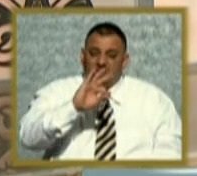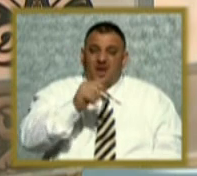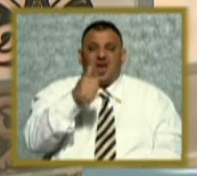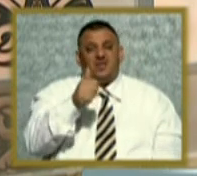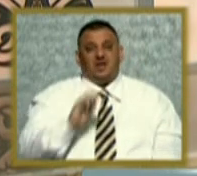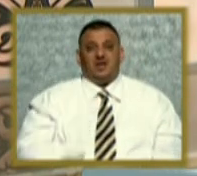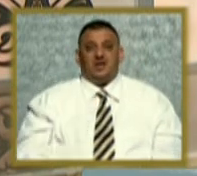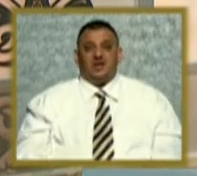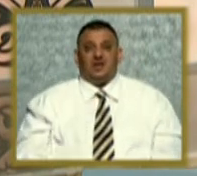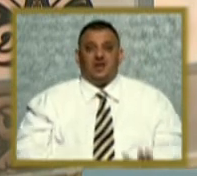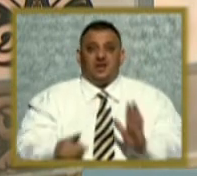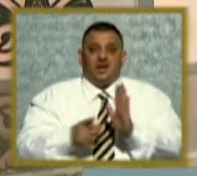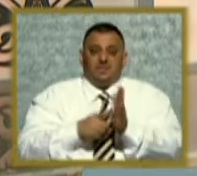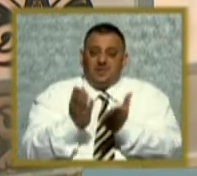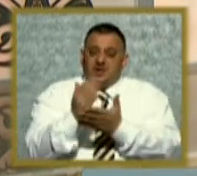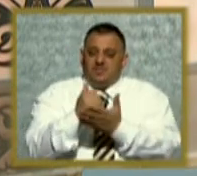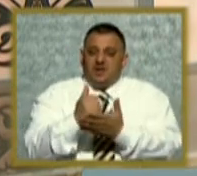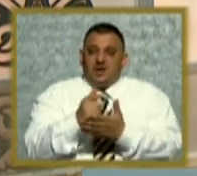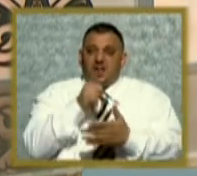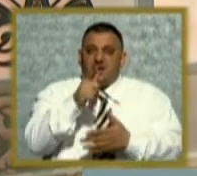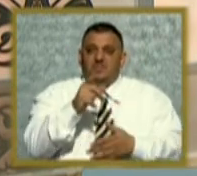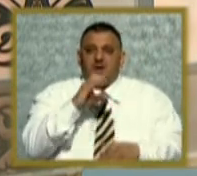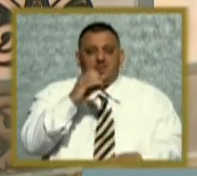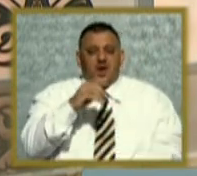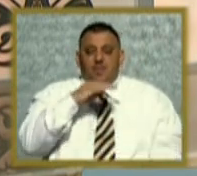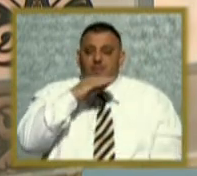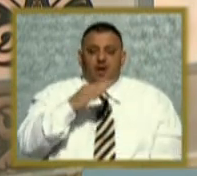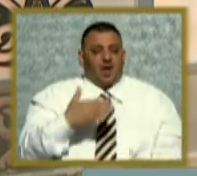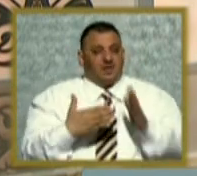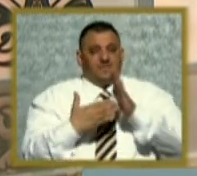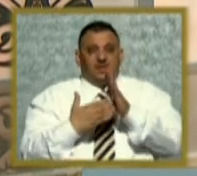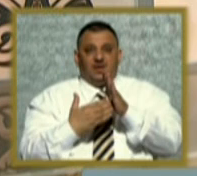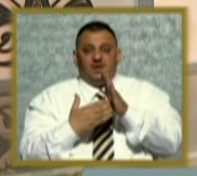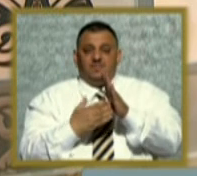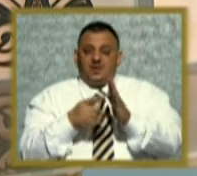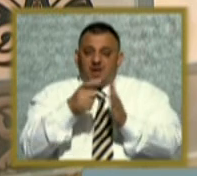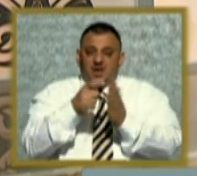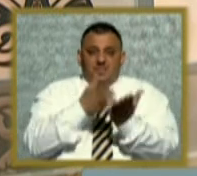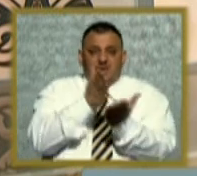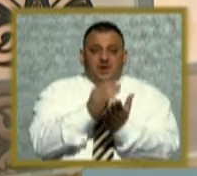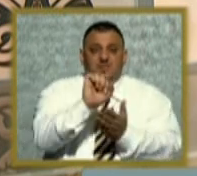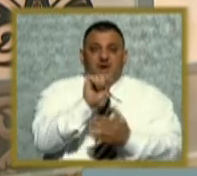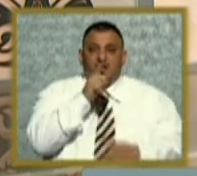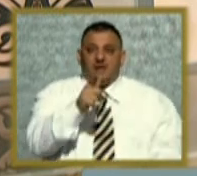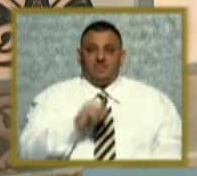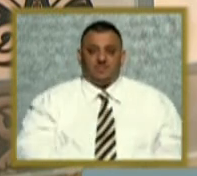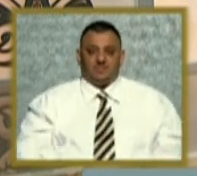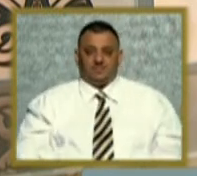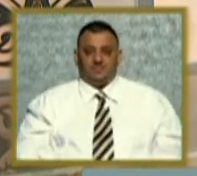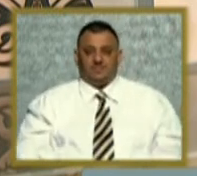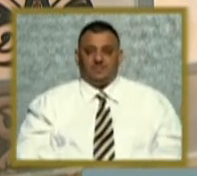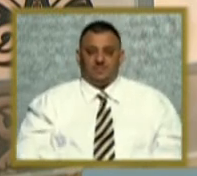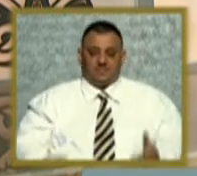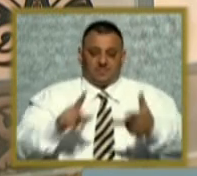لاسمه أو يرجعها عليهم كلهم. طيب طيب يا بام قل لي أنت أحق واحد فيهم. طيب